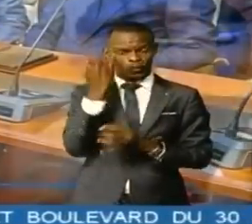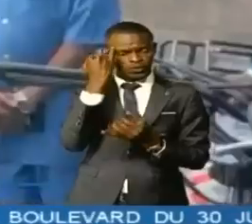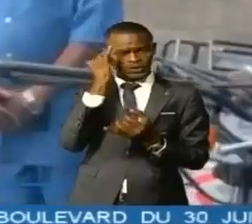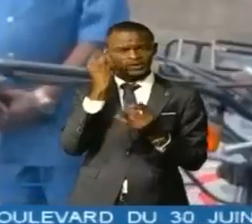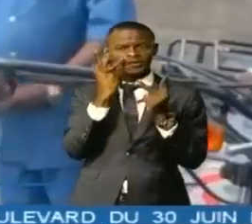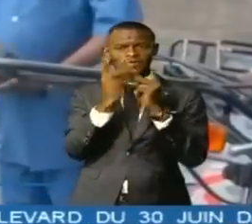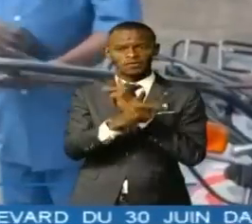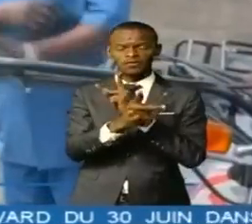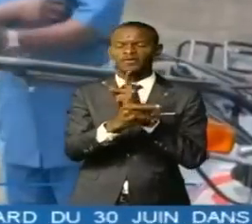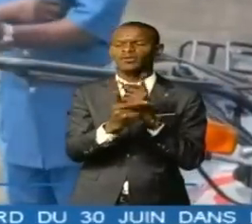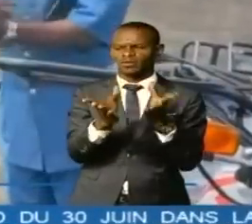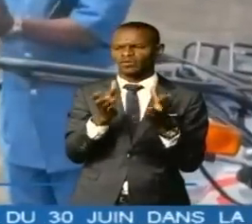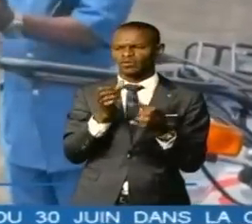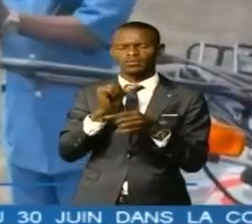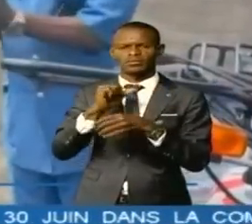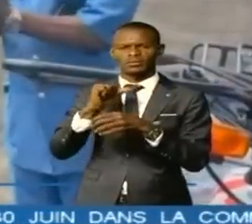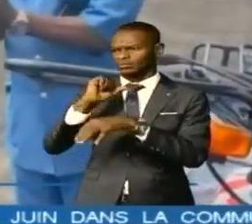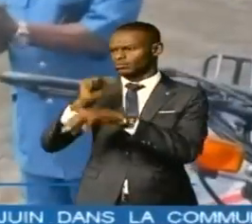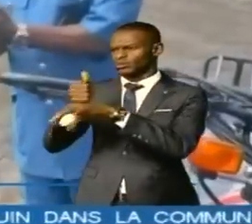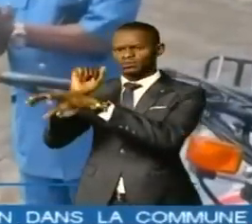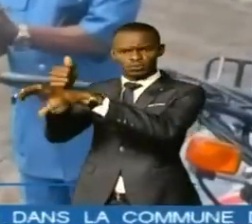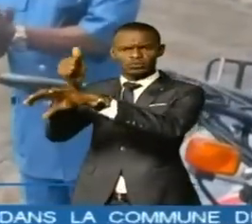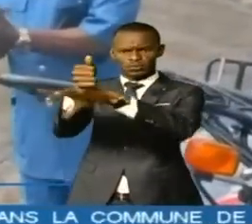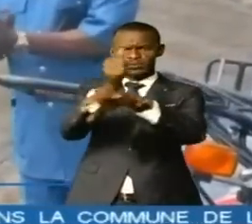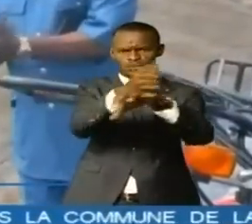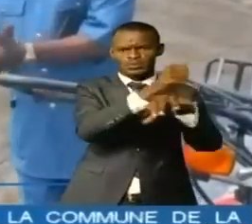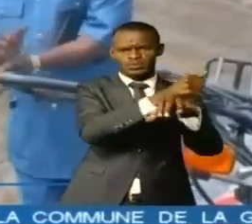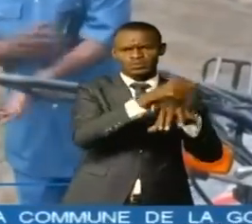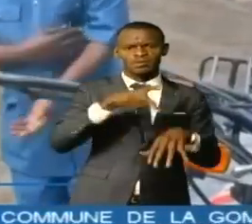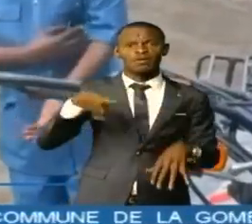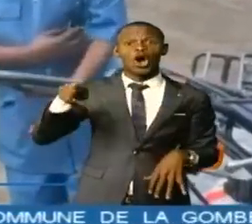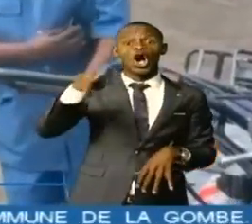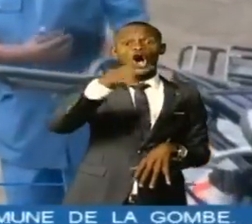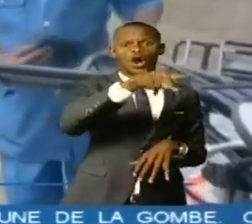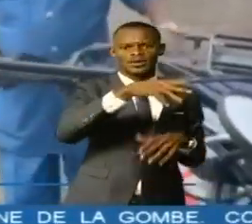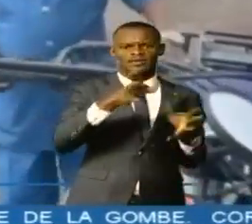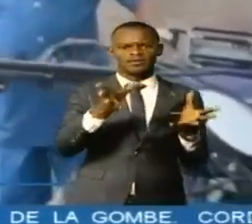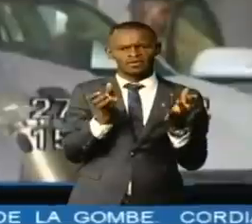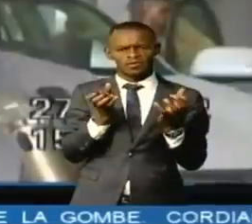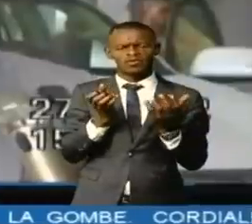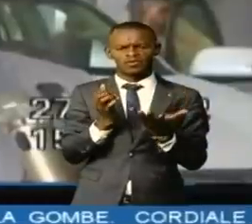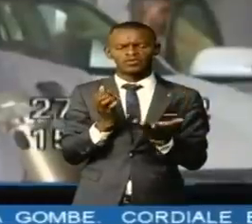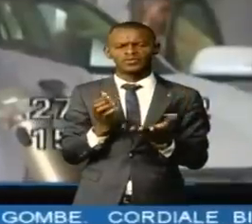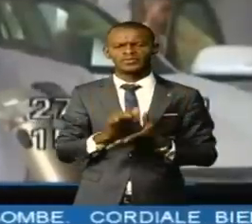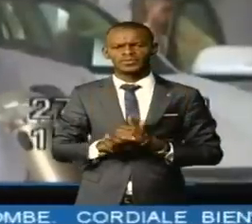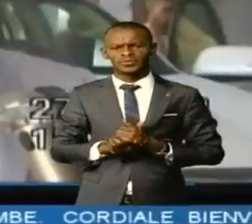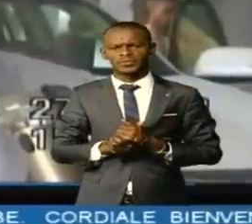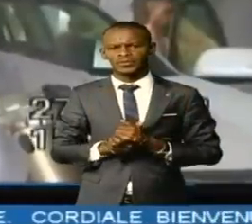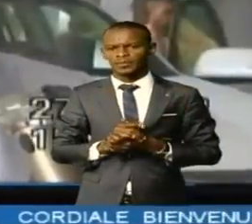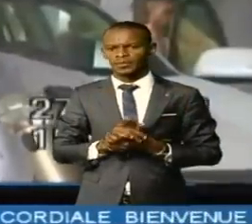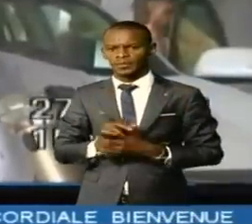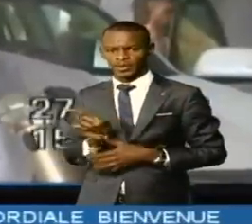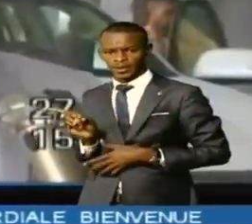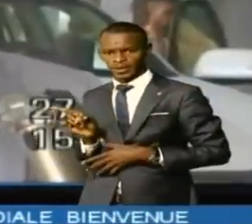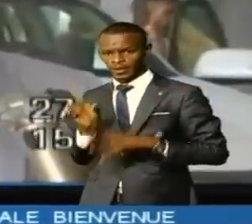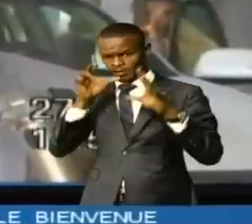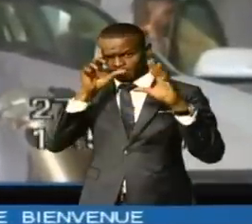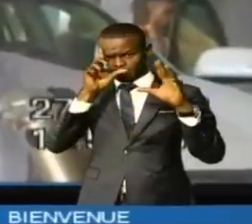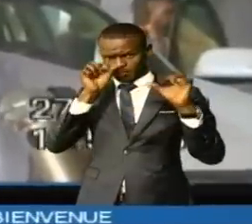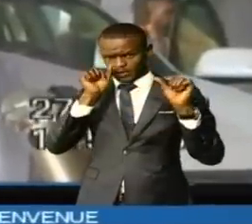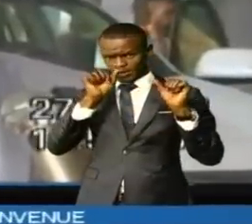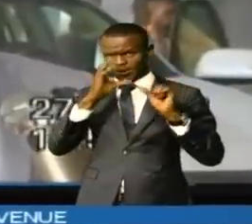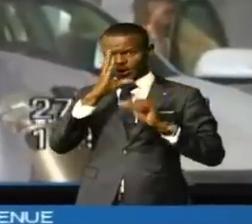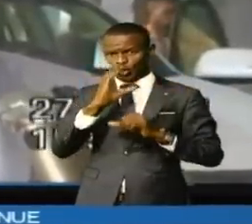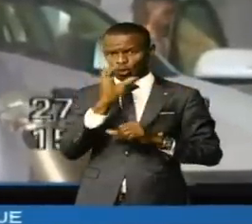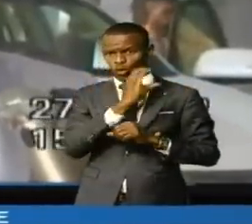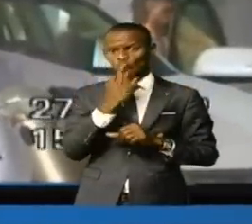provinces pour les doter de cet édifice sanitaire. À Bazuélé, nous avons remis des motos, nous avons remis les civières pour les